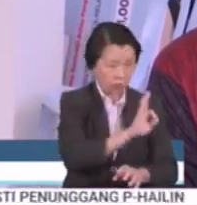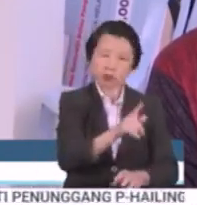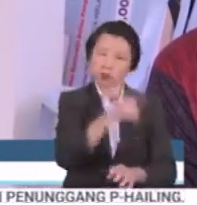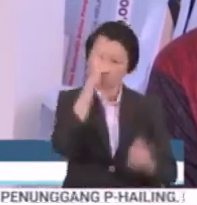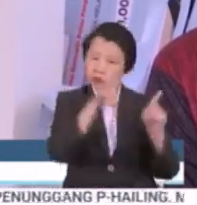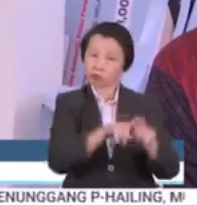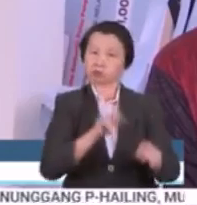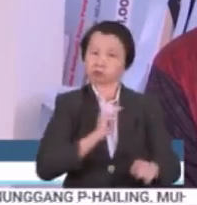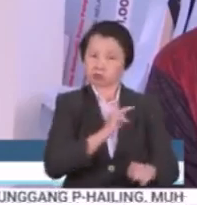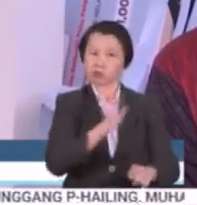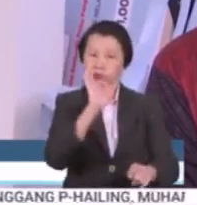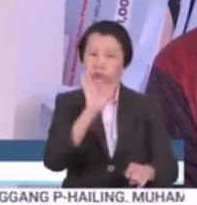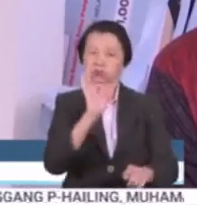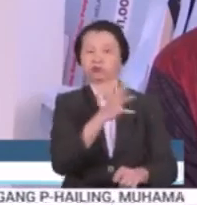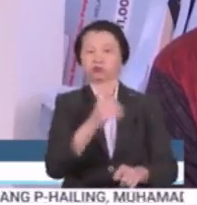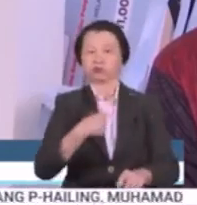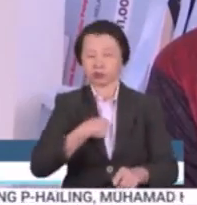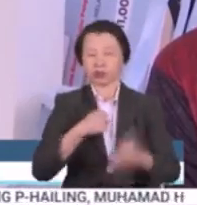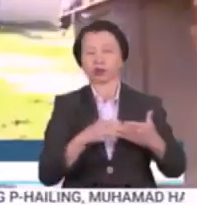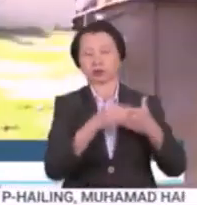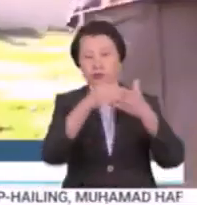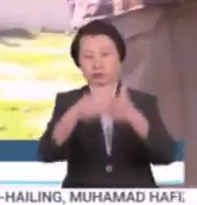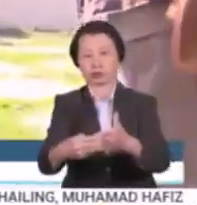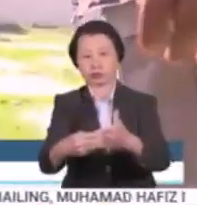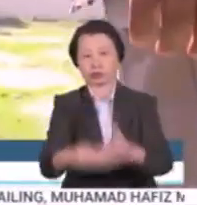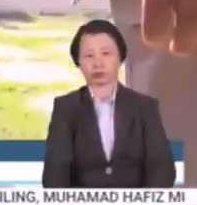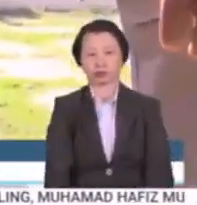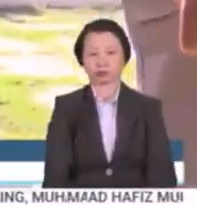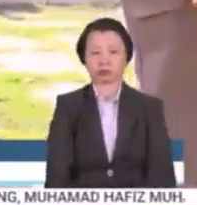bagi saya mengetuai.